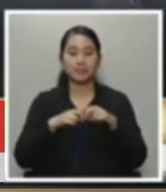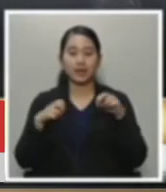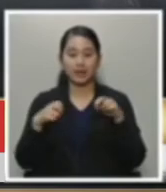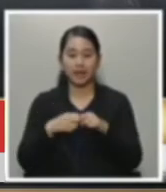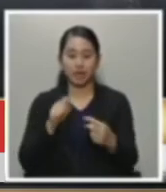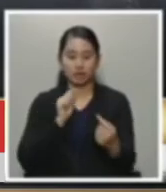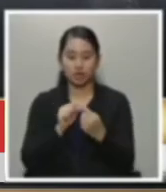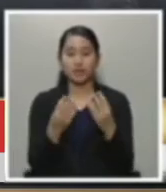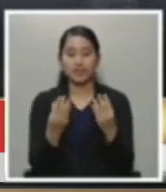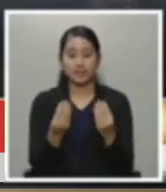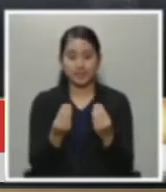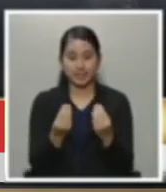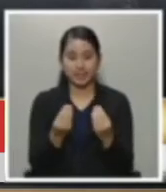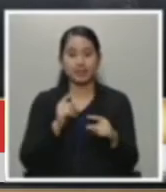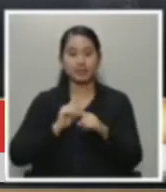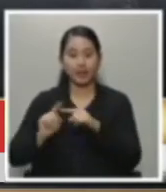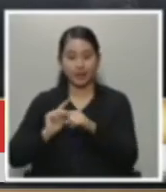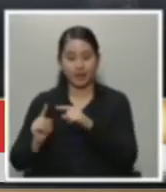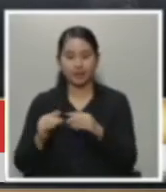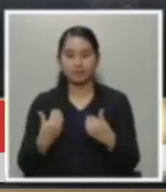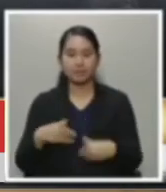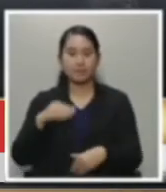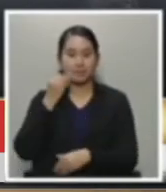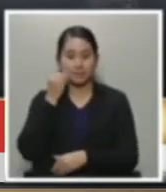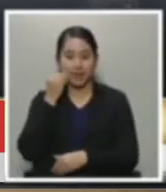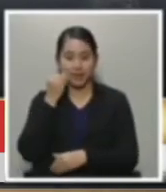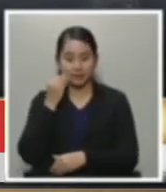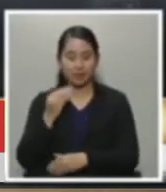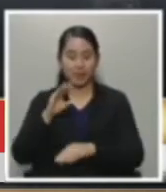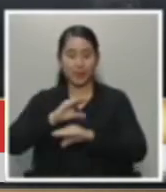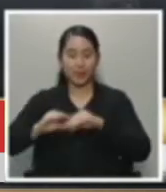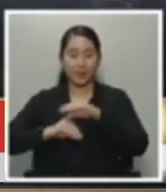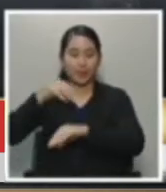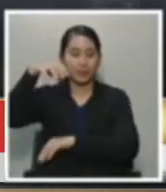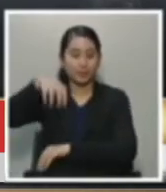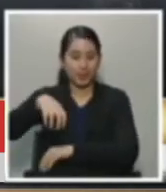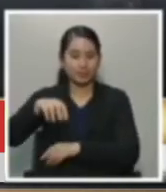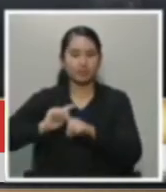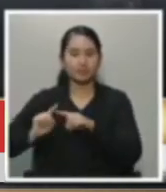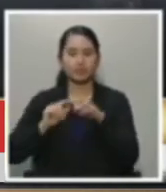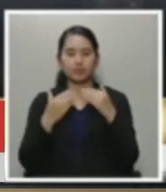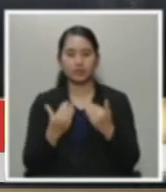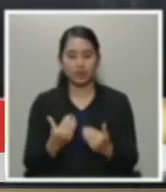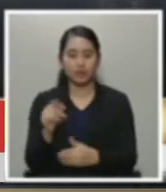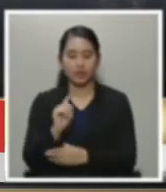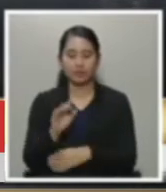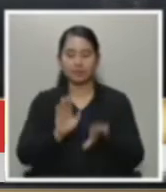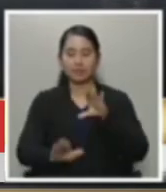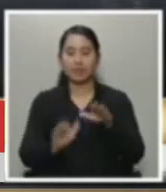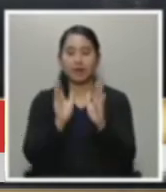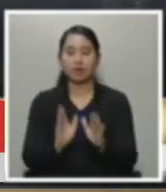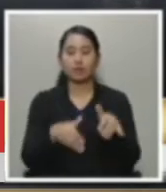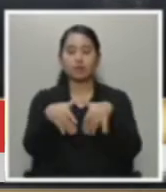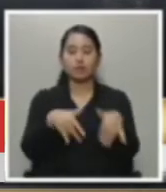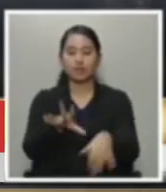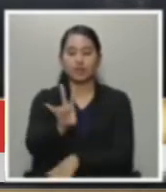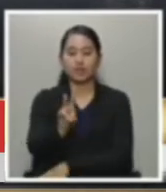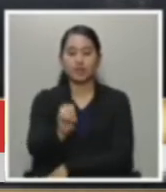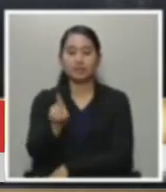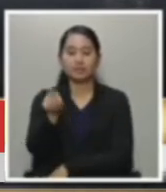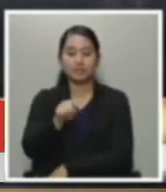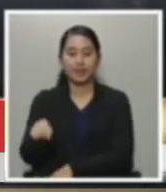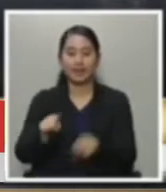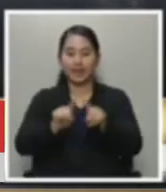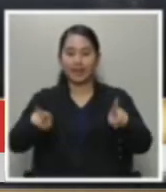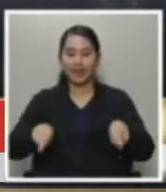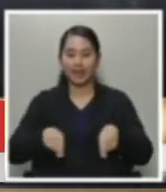ที่ดินที่ทำกินและที่ดินที่ปลูกสร้างบ้านที่อยู่อาศัยครับวันนี้ท่านประธานเชื่อไหมครับประมาณ 70% ยังไม่มีเอกสารสิทธิ์อะ